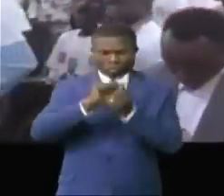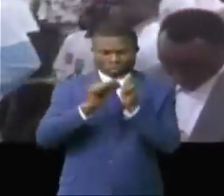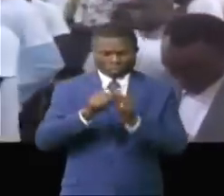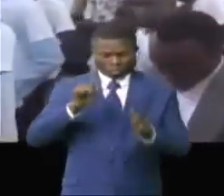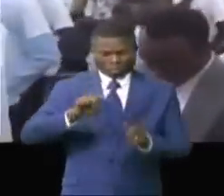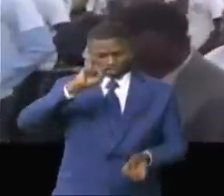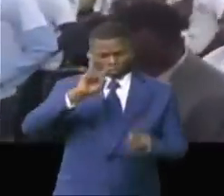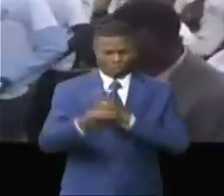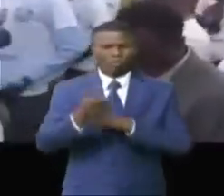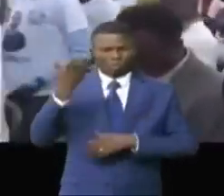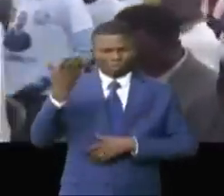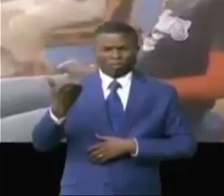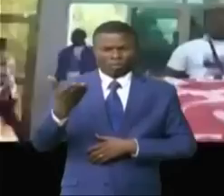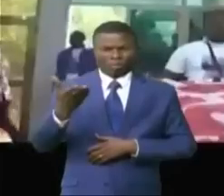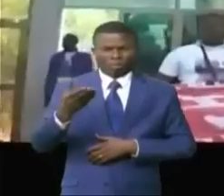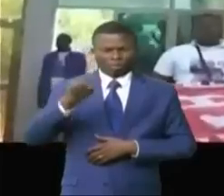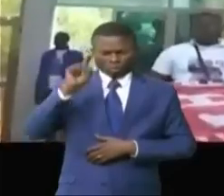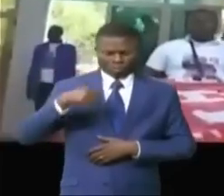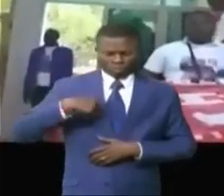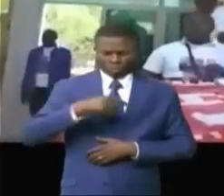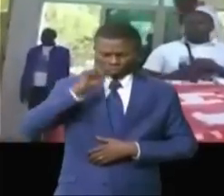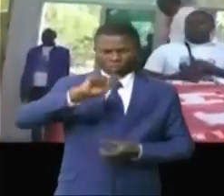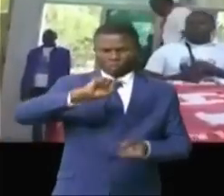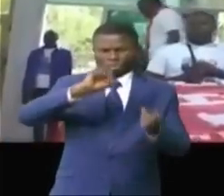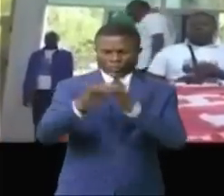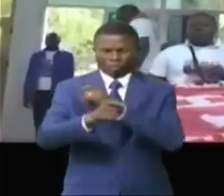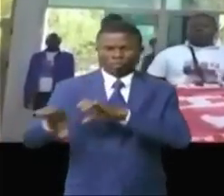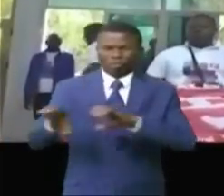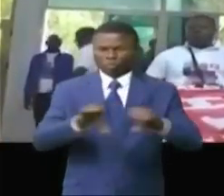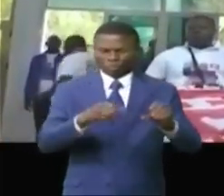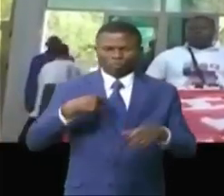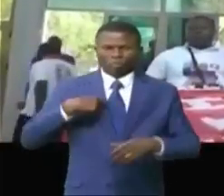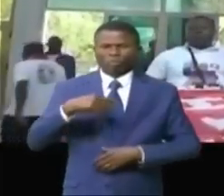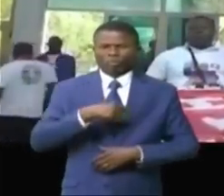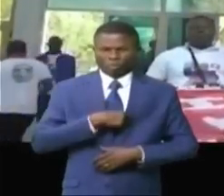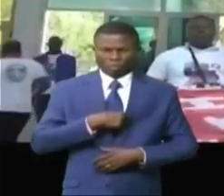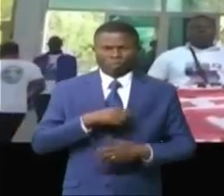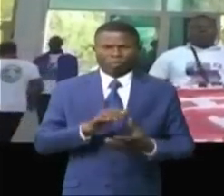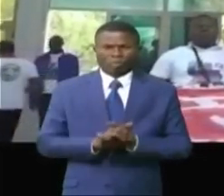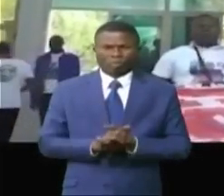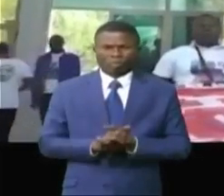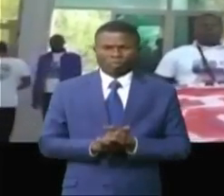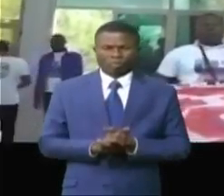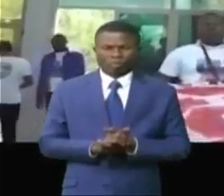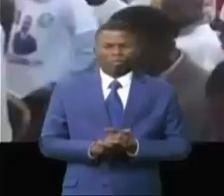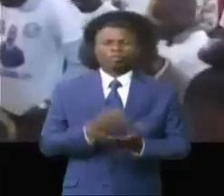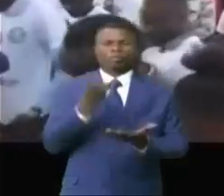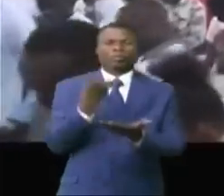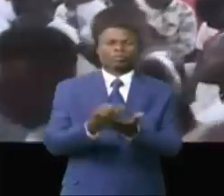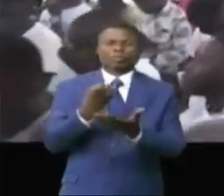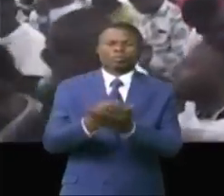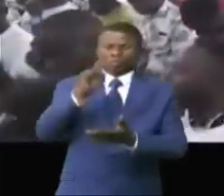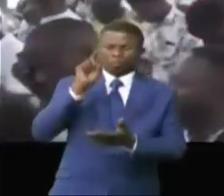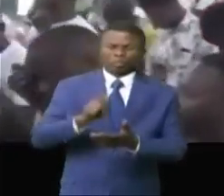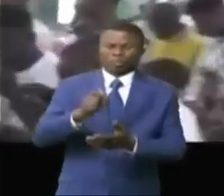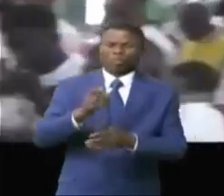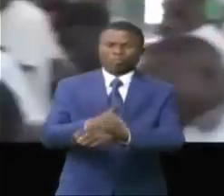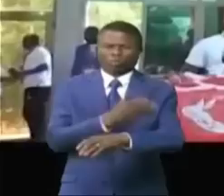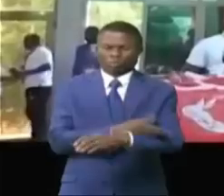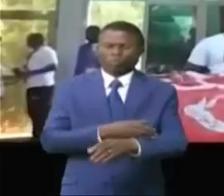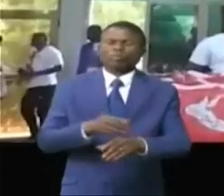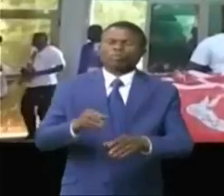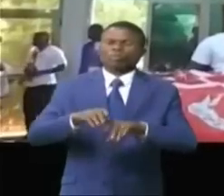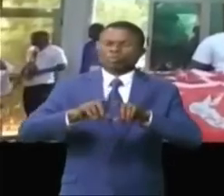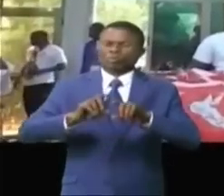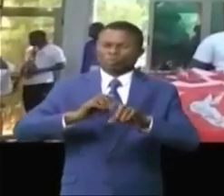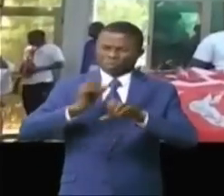changé. Mais pourquoi on a changé d'activité? Diversification de l'économie, c'est-à-dire, mais ici, vous avez un secteur